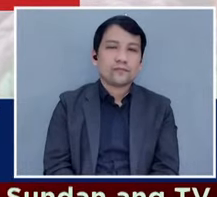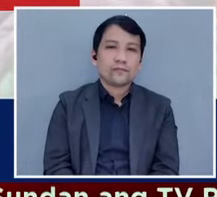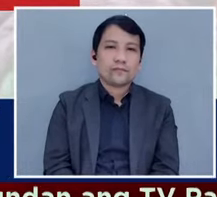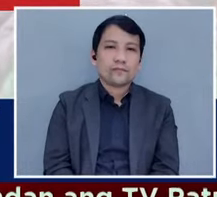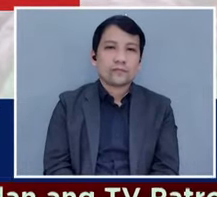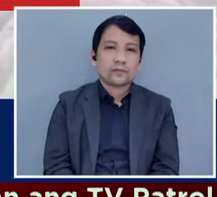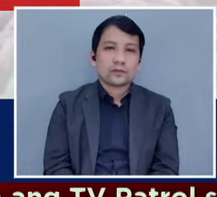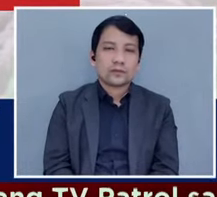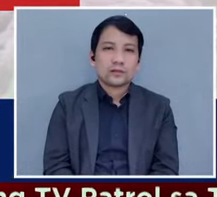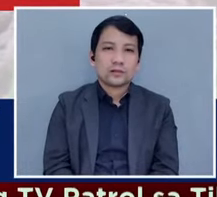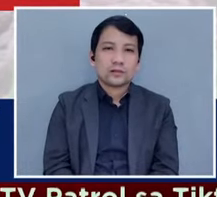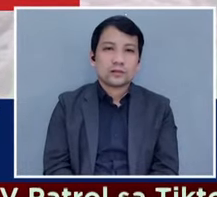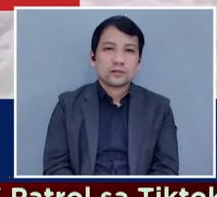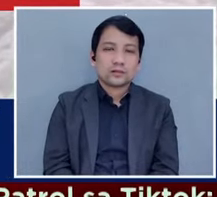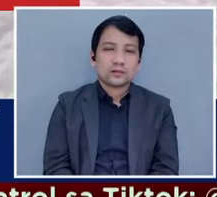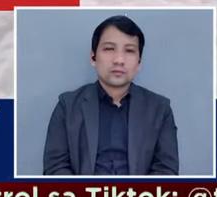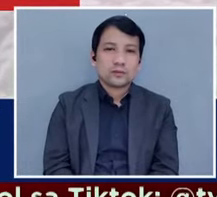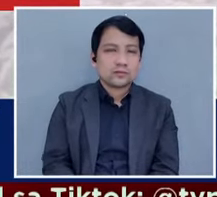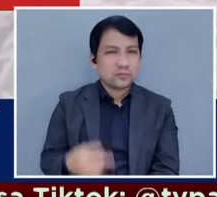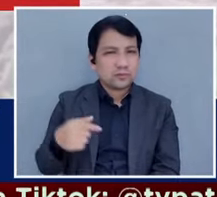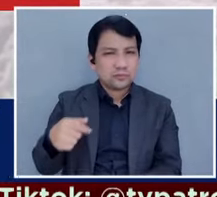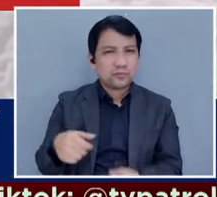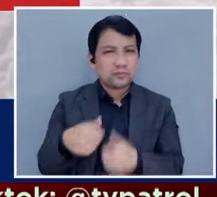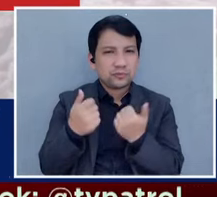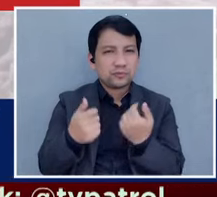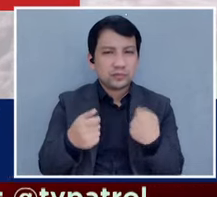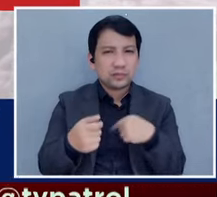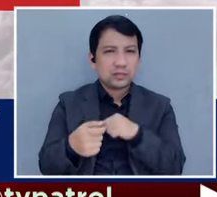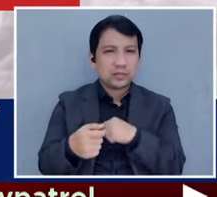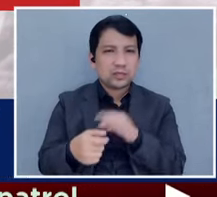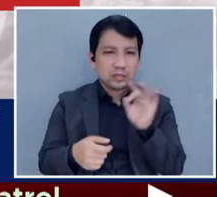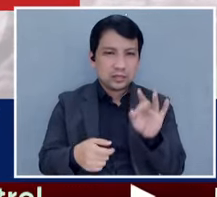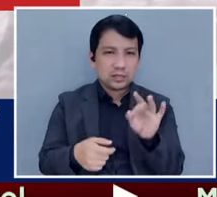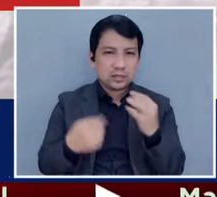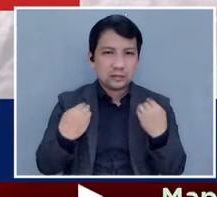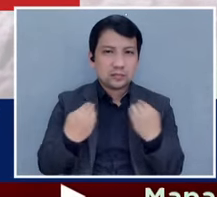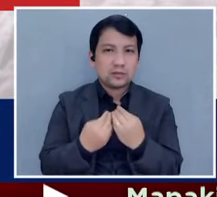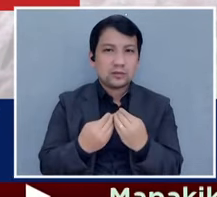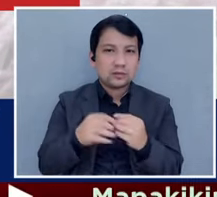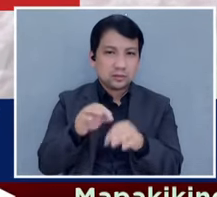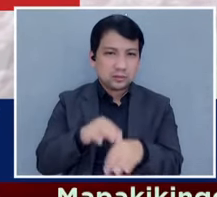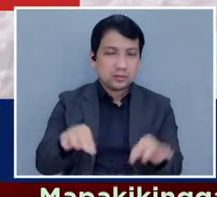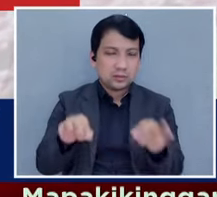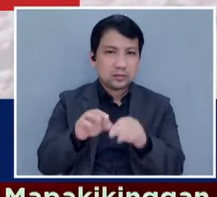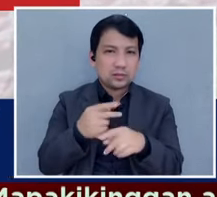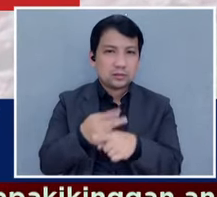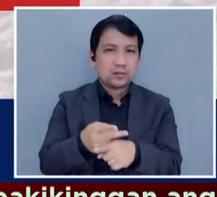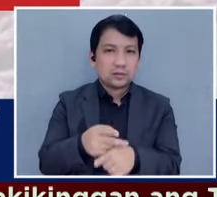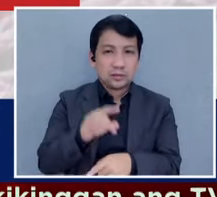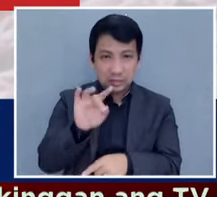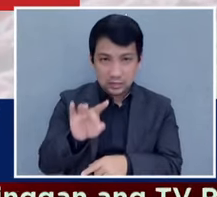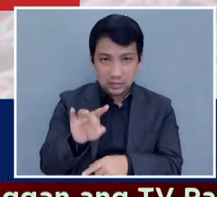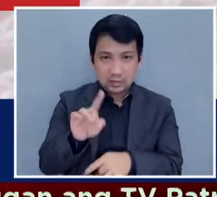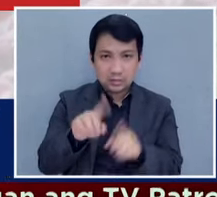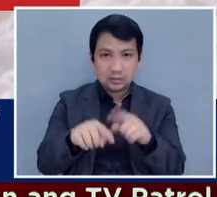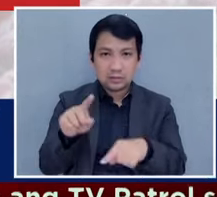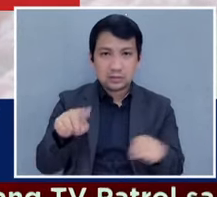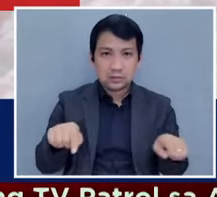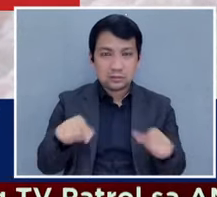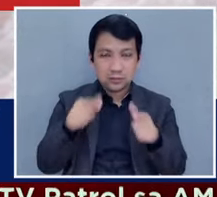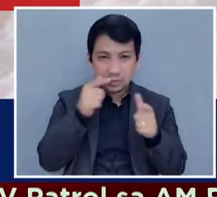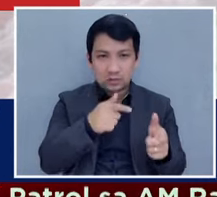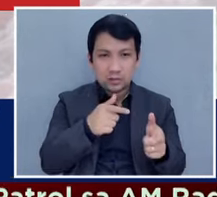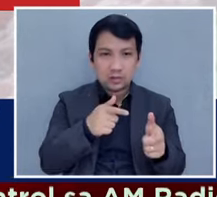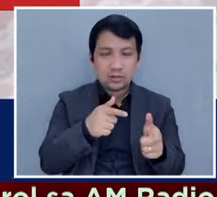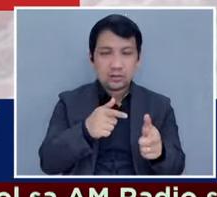Yung naging challenge po namin talaga ay 8 members sila. Kailangan namin mag-produce ng 8 na magkakaibang look. Pero pag